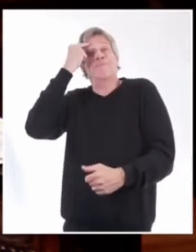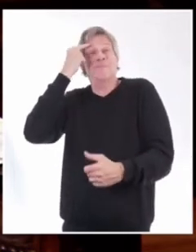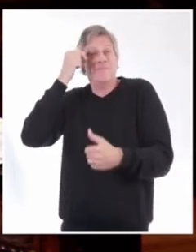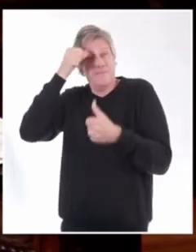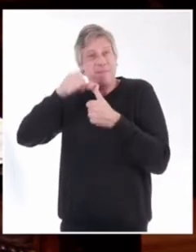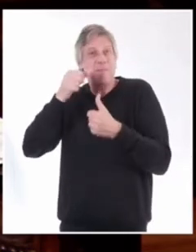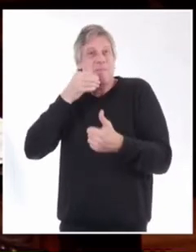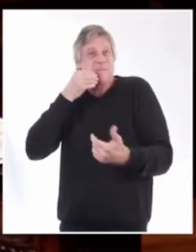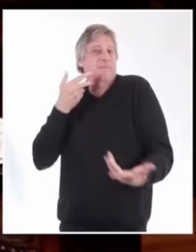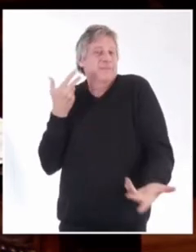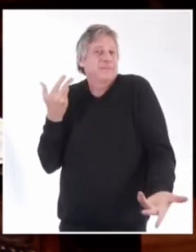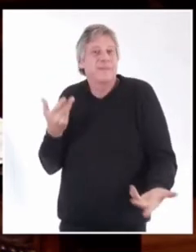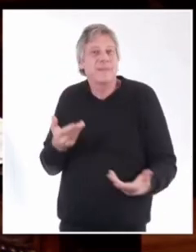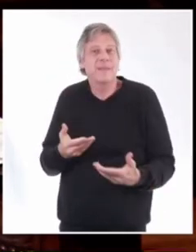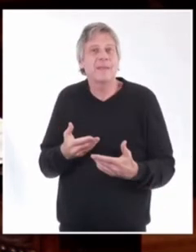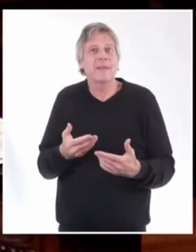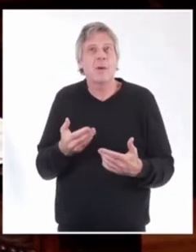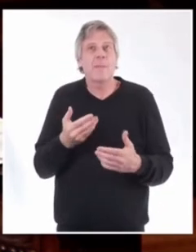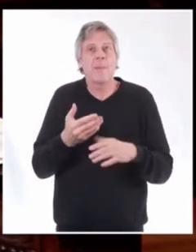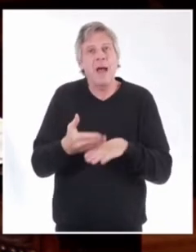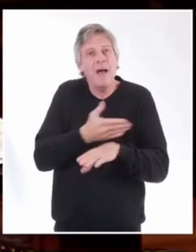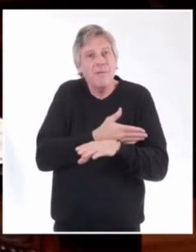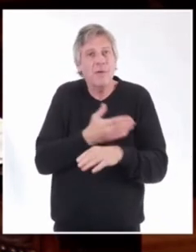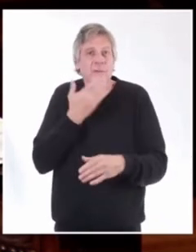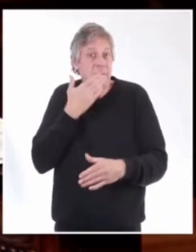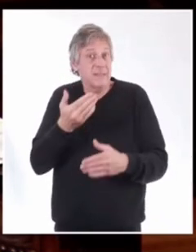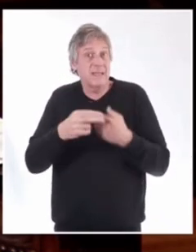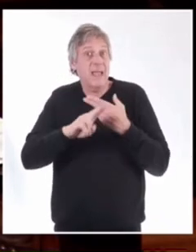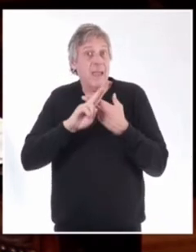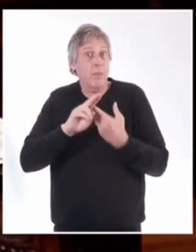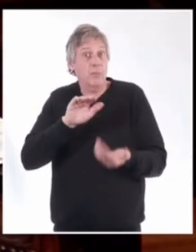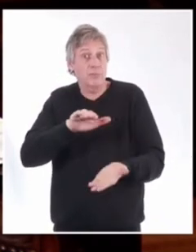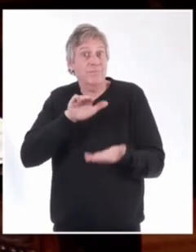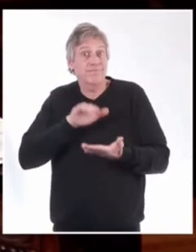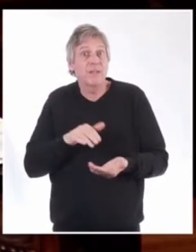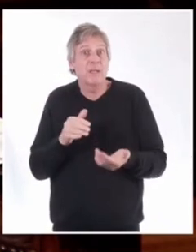Voilà, merci par avance des réponses que vous pourrez nous apporter sur l'ensemble de ces